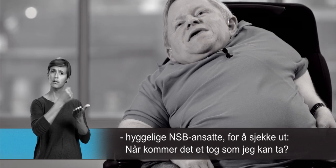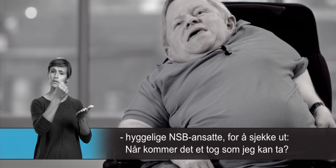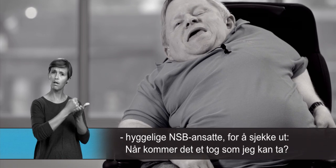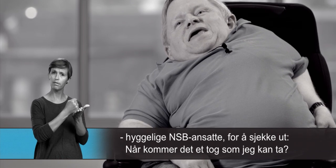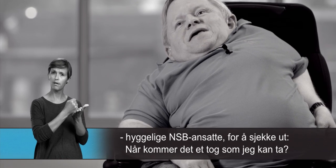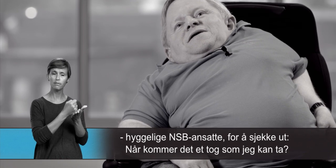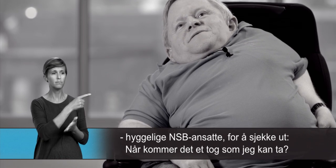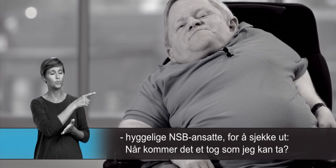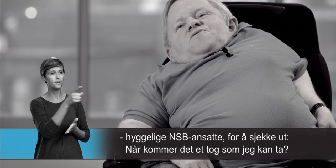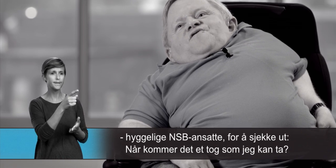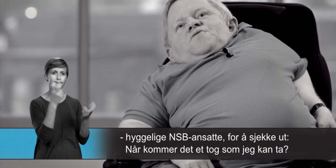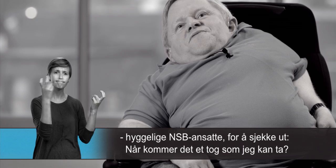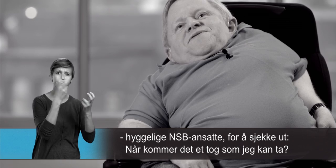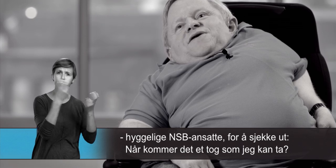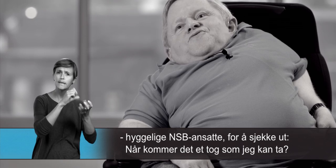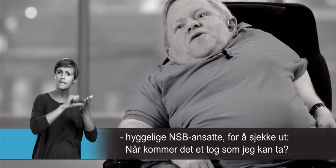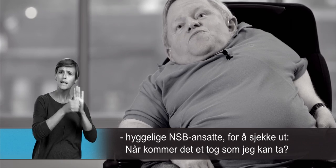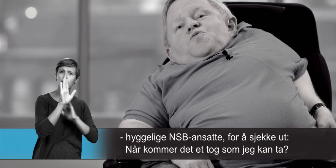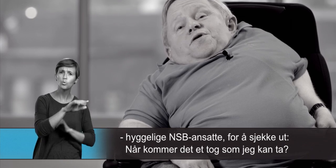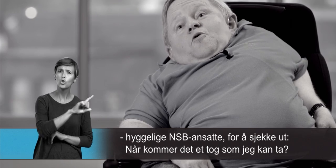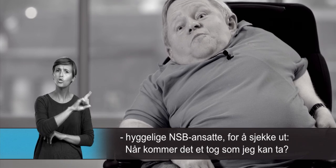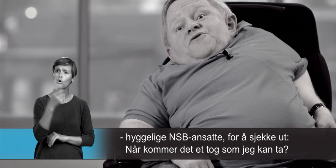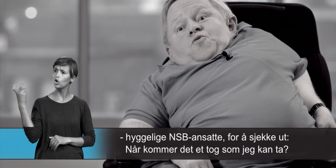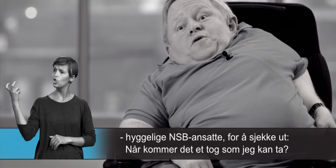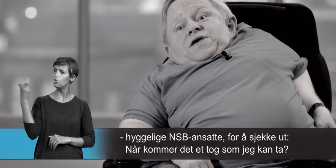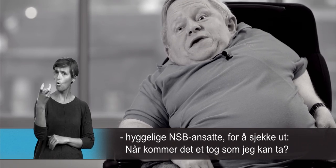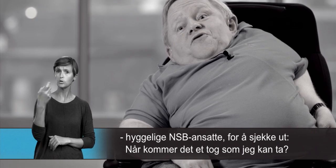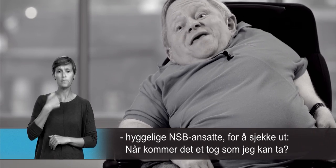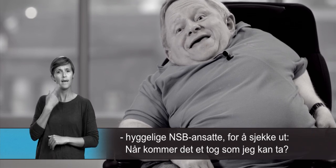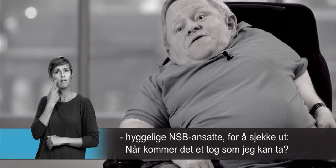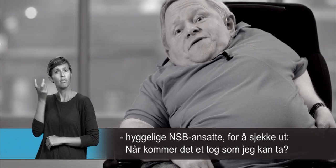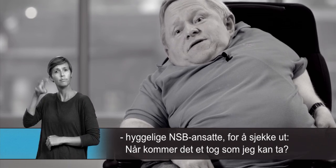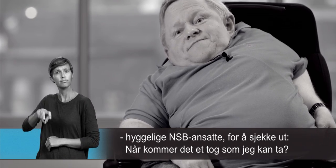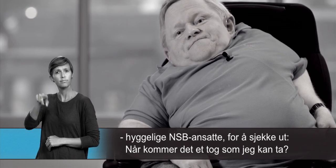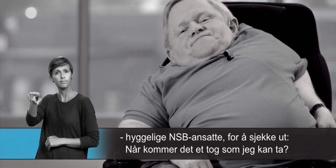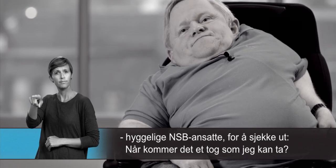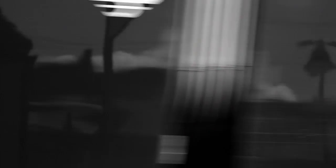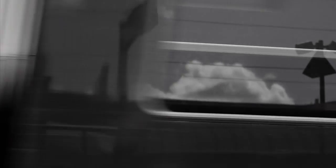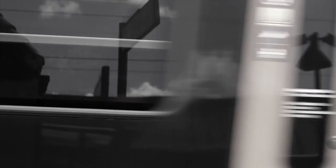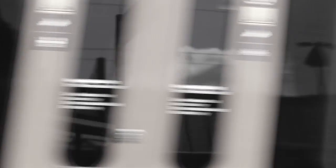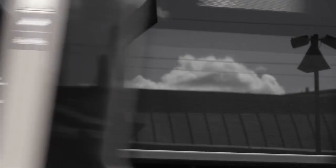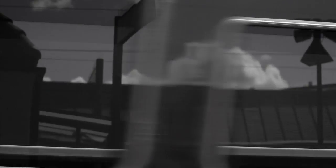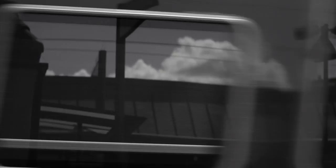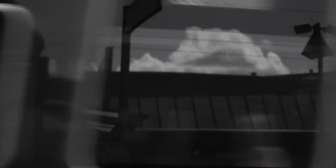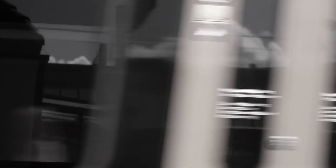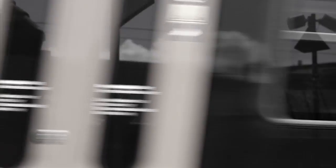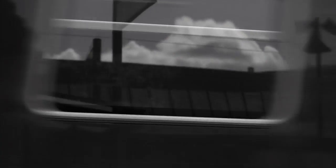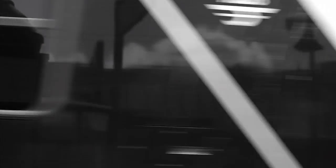NSB-ansatte, for å sjekke ut da, når kommer det et tog som jeg kan ta.